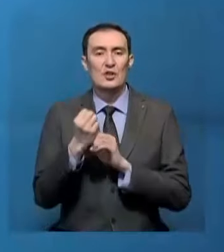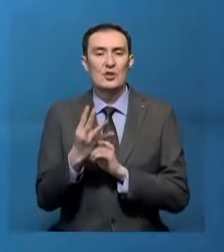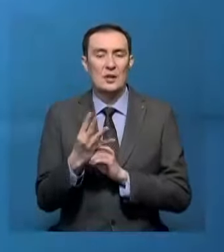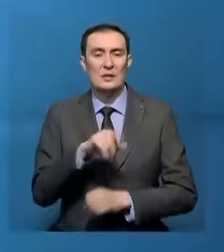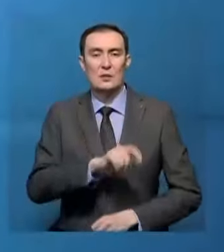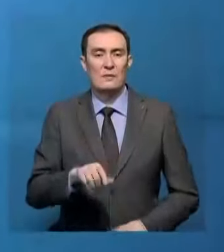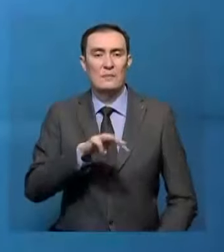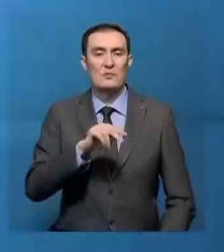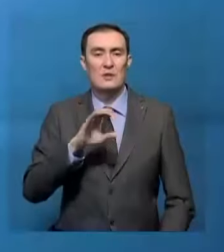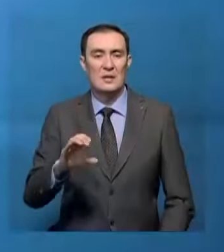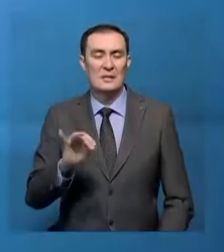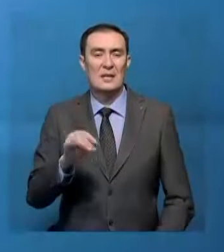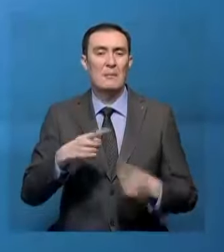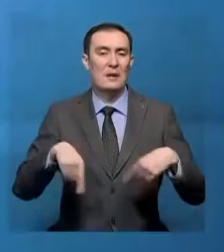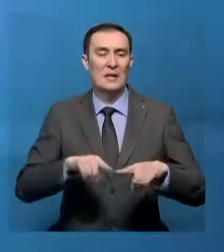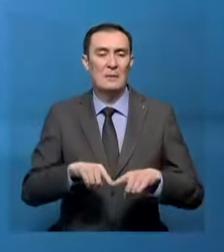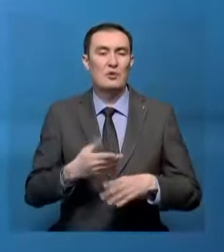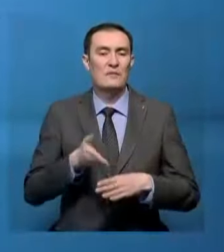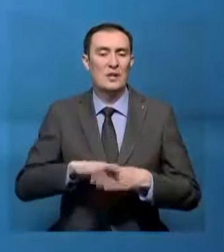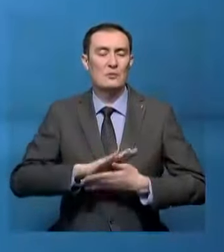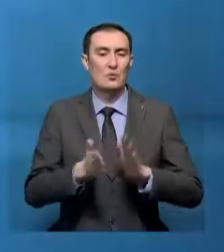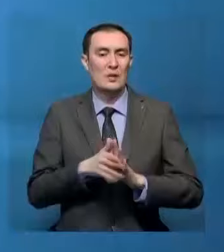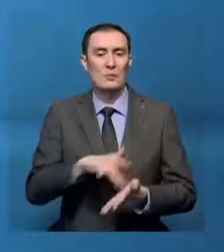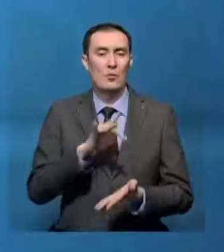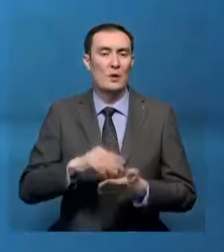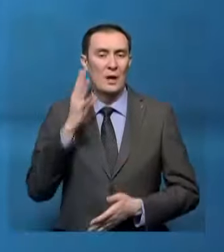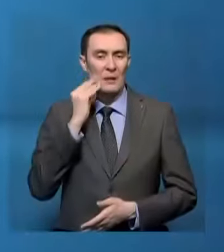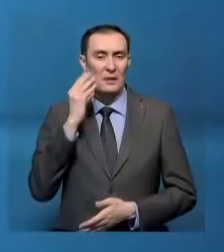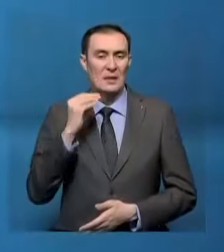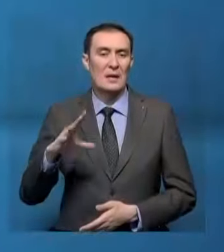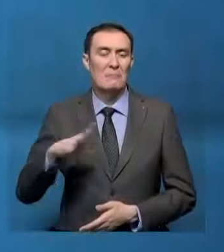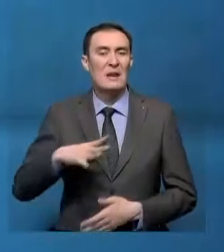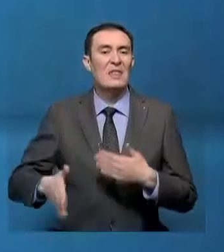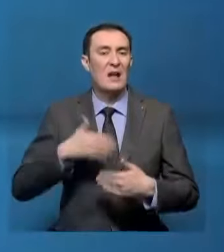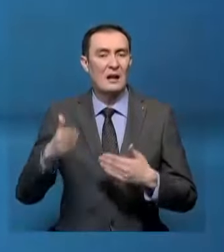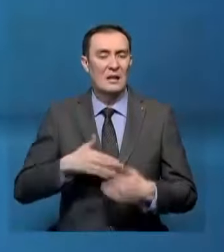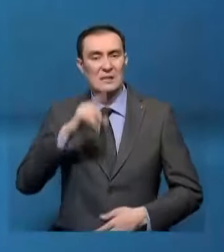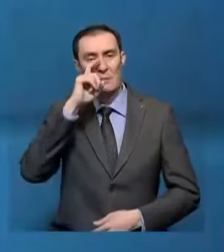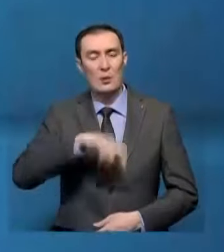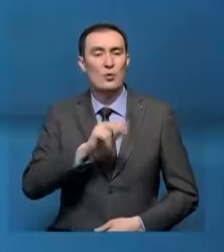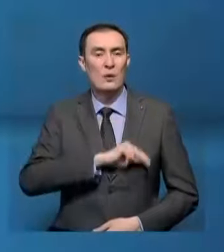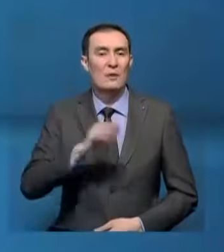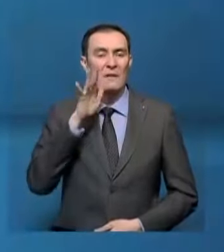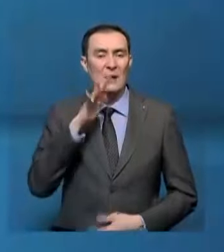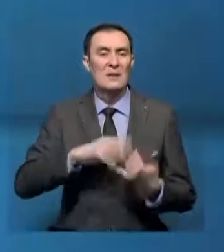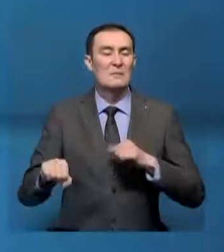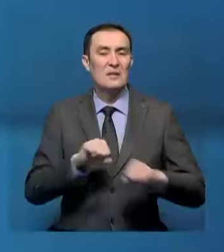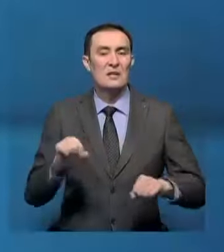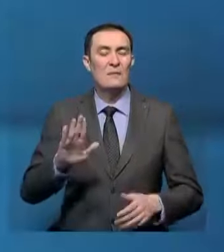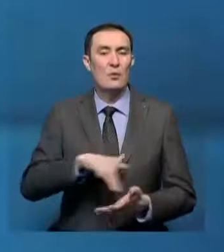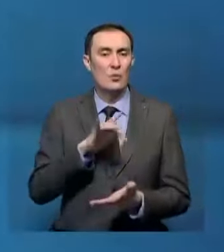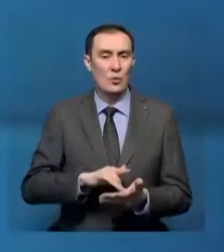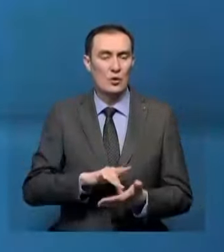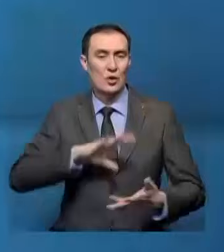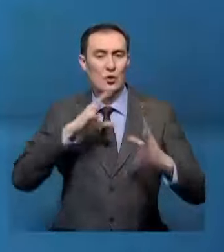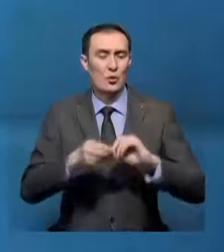14 сотрудников МЧС и департамента по чрезвычайным ситуациям Алматы наказали за плохую работу во время землетрясения в